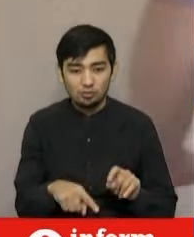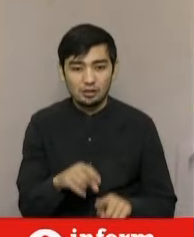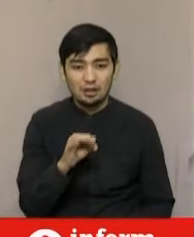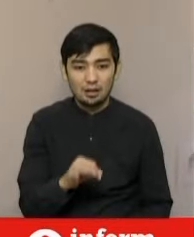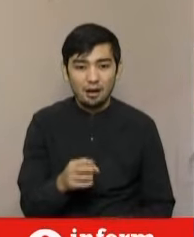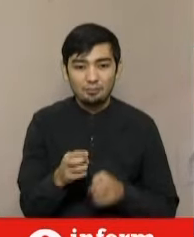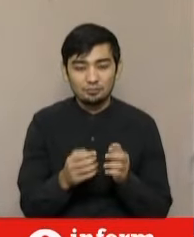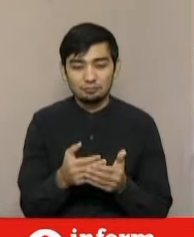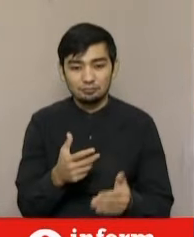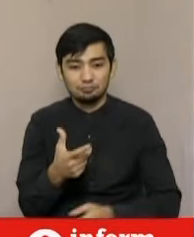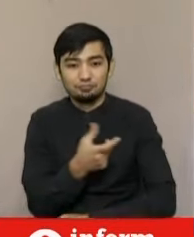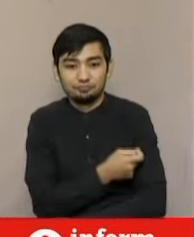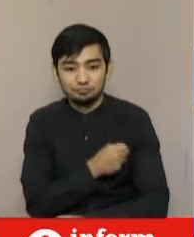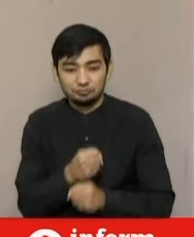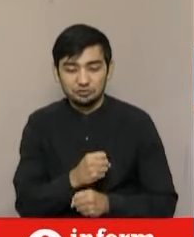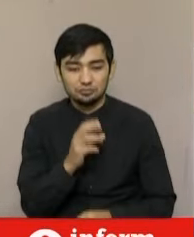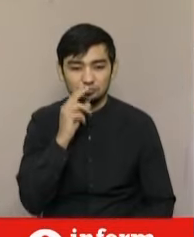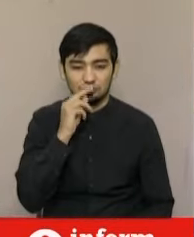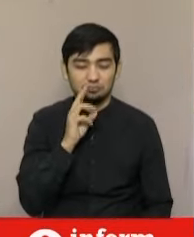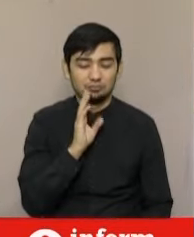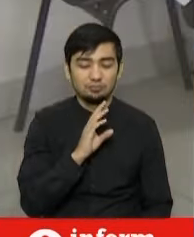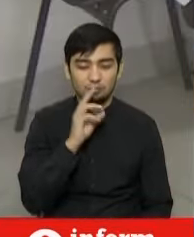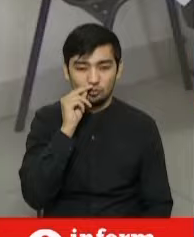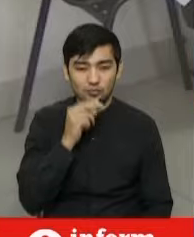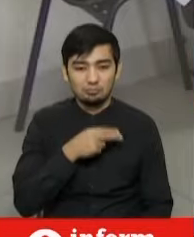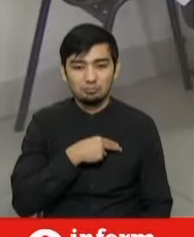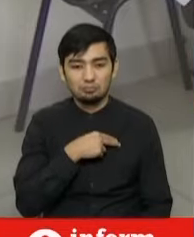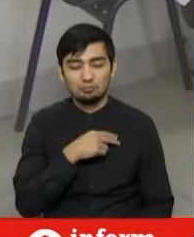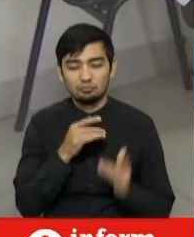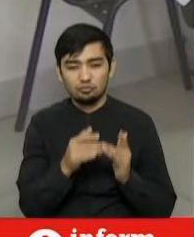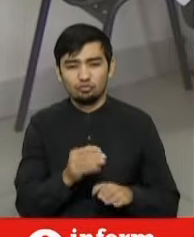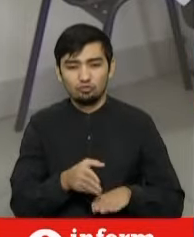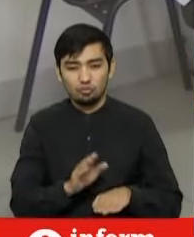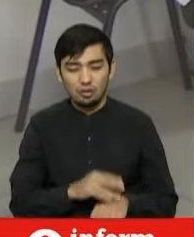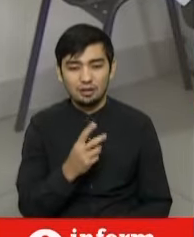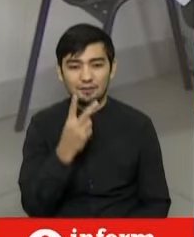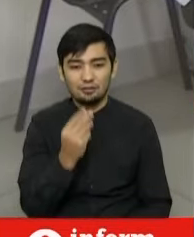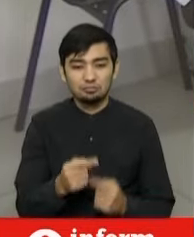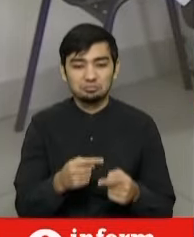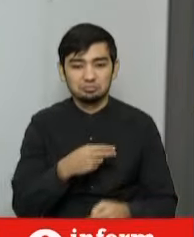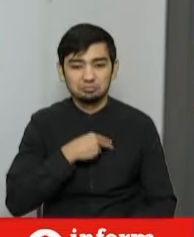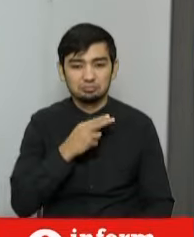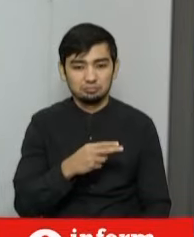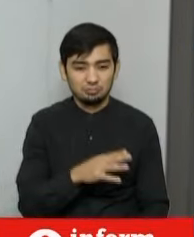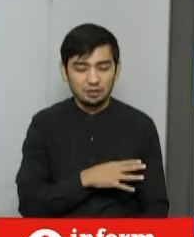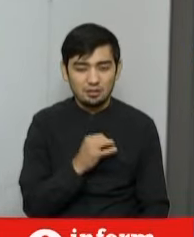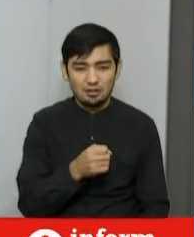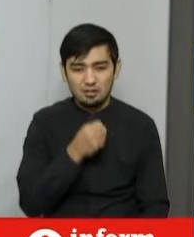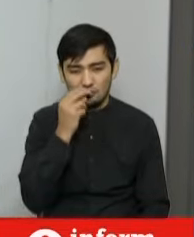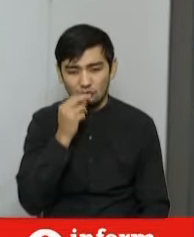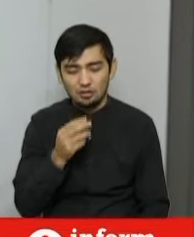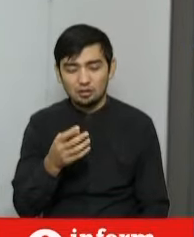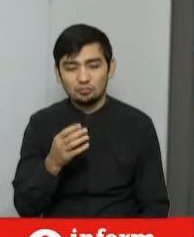алдында алған екпеден кейін жігіт ағасы жан сақтау бөліміне түсіп, 2 күннен кейін көз жұмған болатын. Атпалдай азаматтың